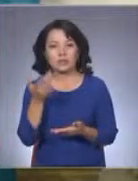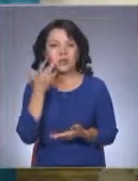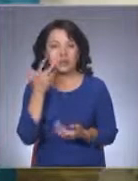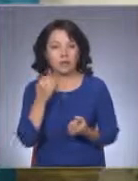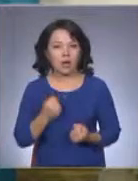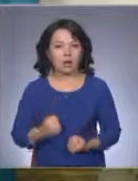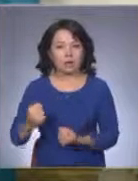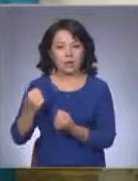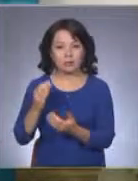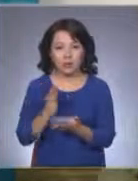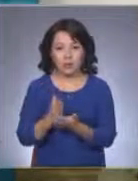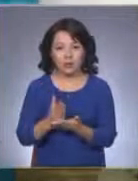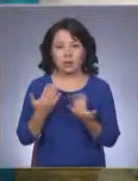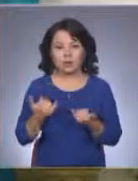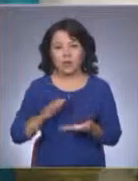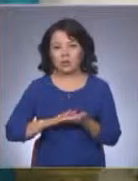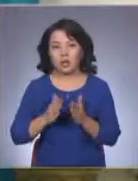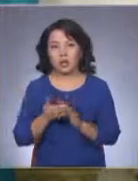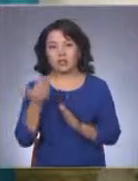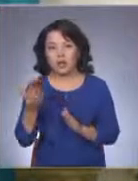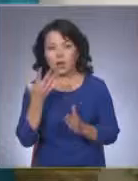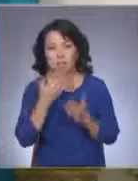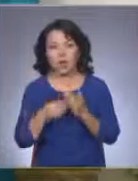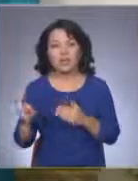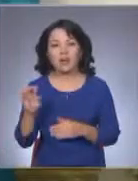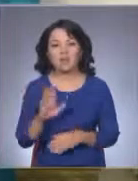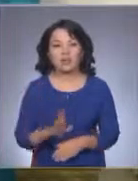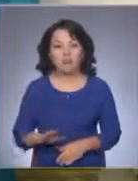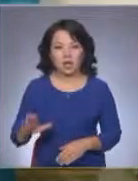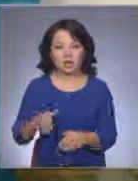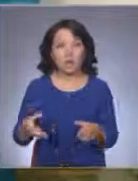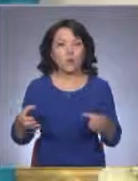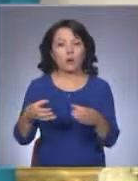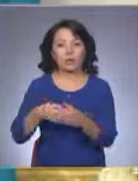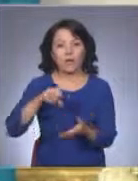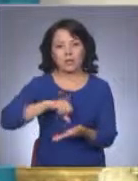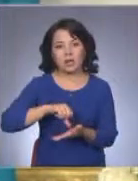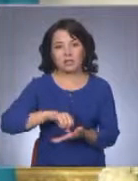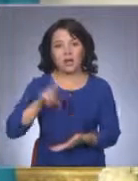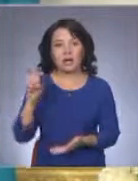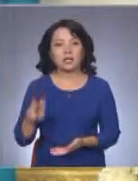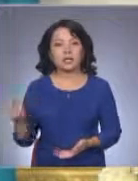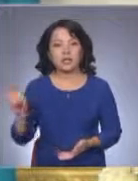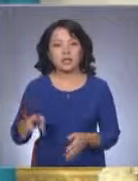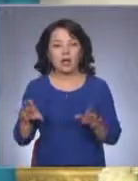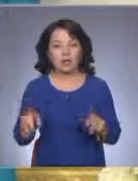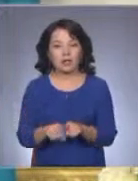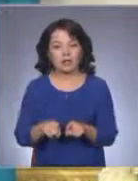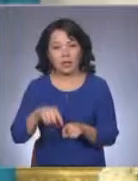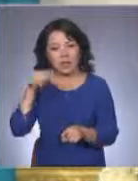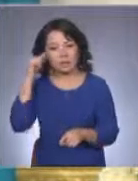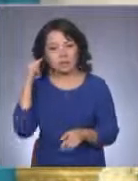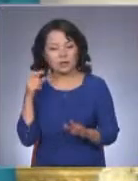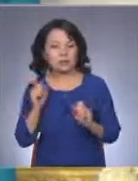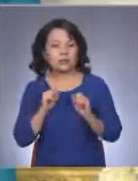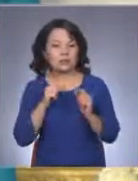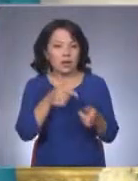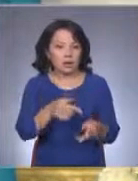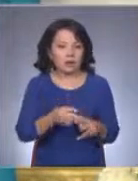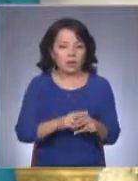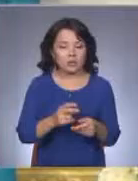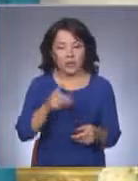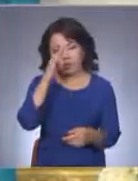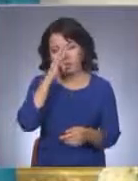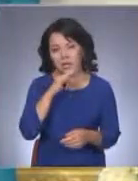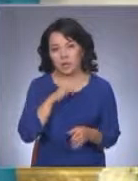отырамын. Қазіргі жағдайда мынау Еуразиялық одаққа Қырғызстанның кіруіне Қазақстан түгелдей қолдап, көмегін